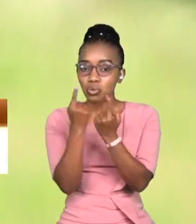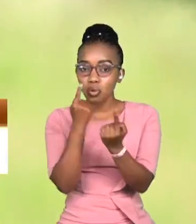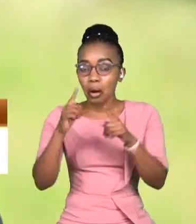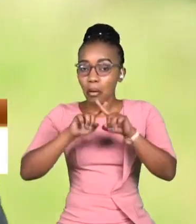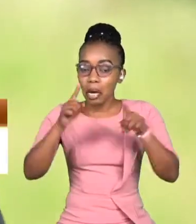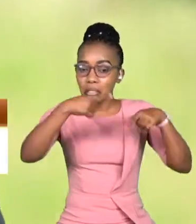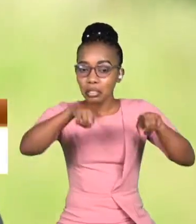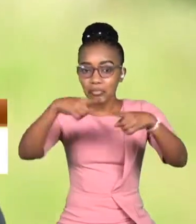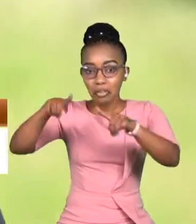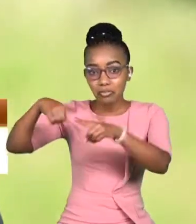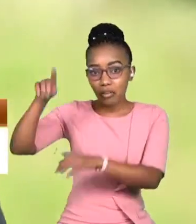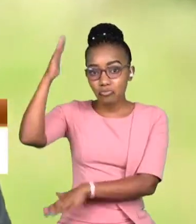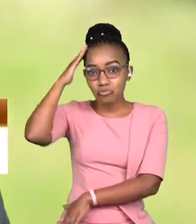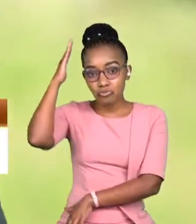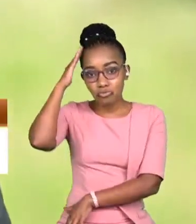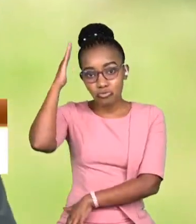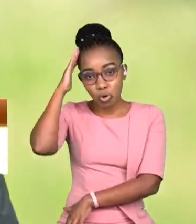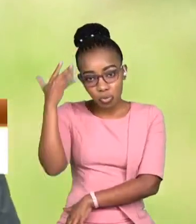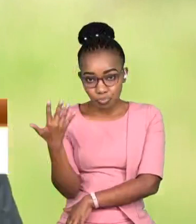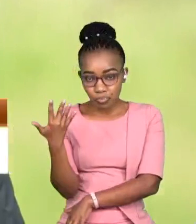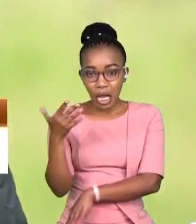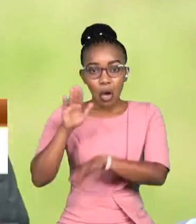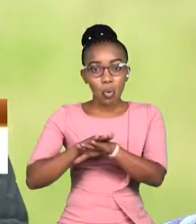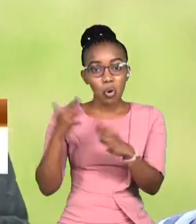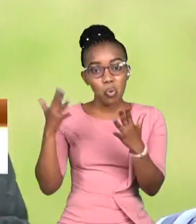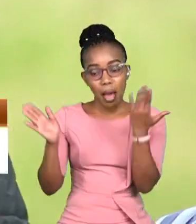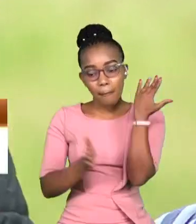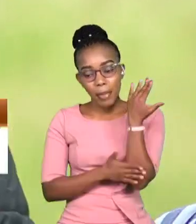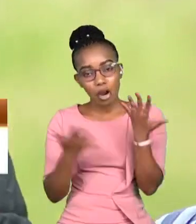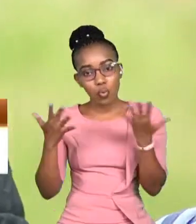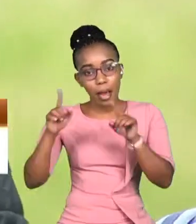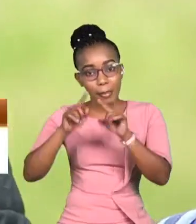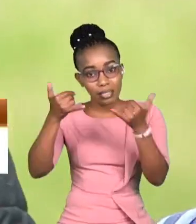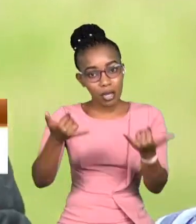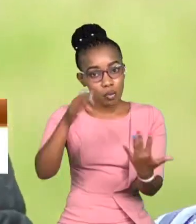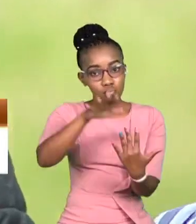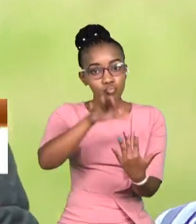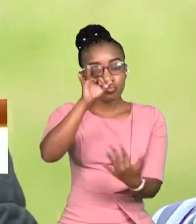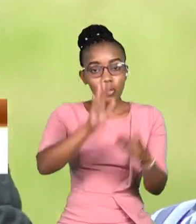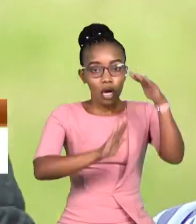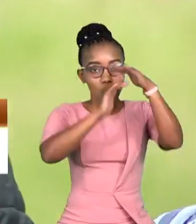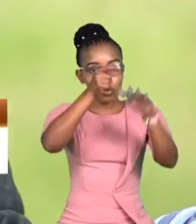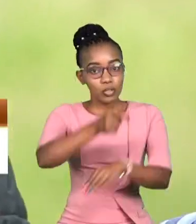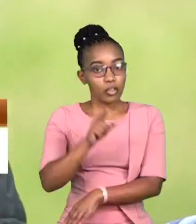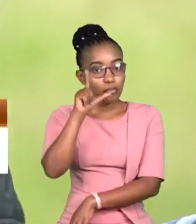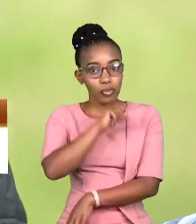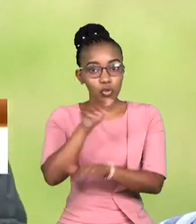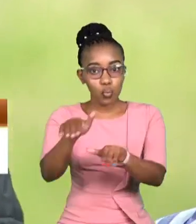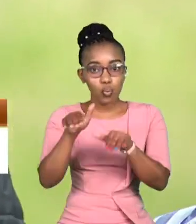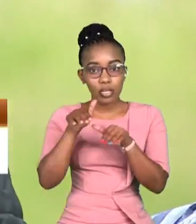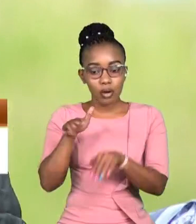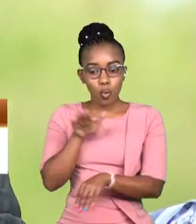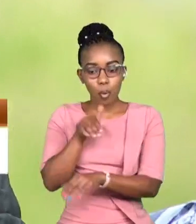wenyewe wanajua chenye walifanya mbaya ama mzuri. But so long kama sasa ameshachaguliwa, sasa tutangoja tu tuone venye atafanya